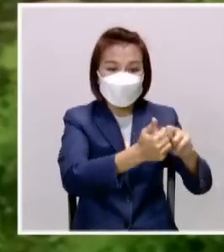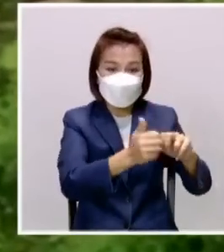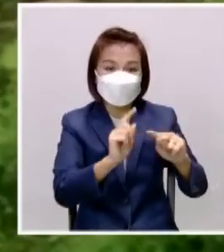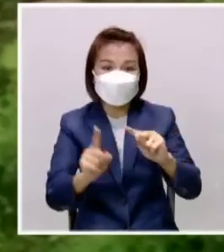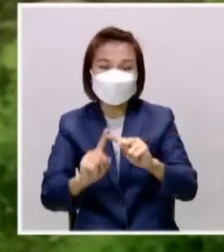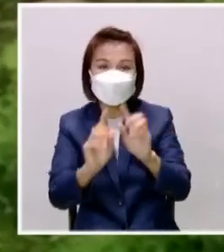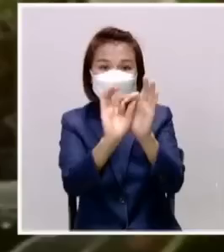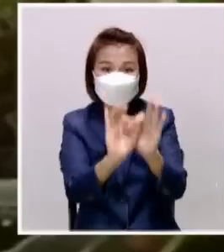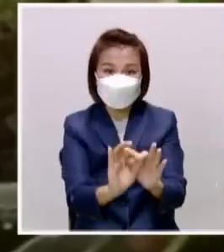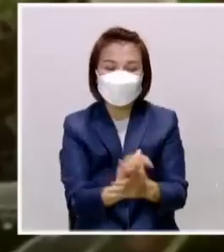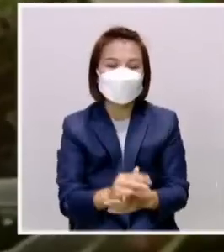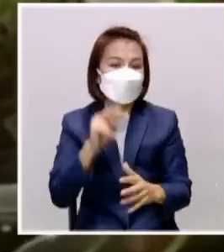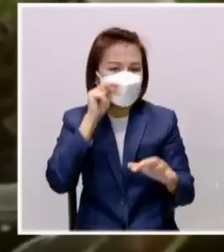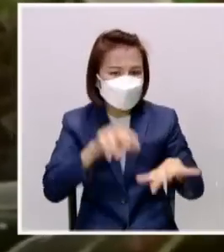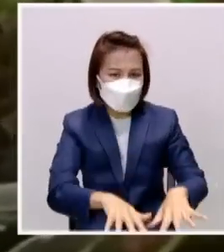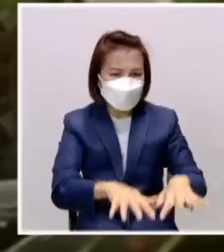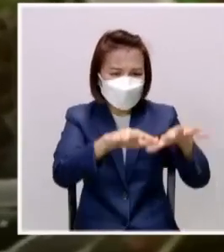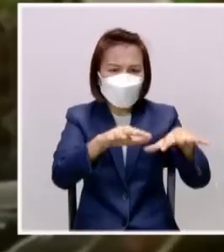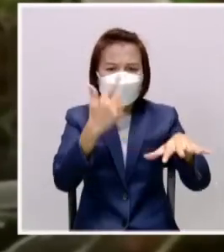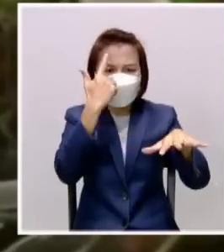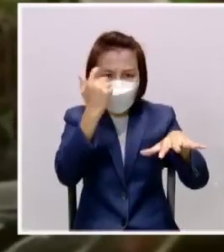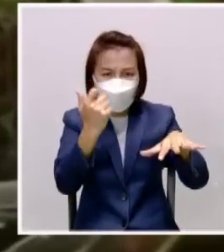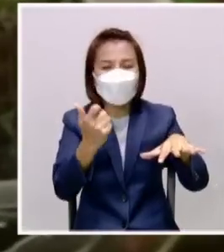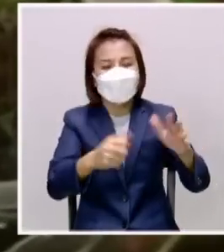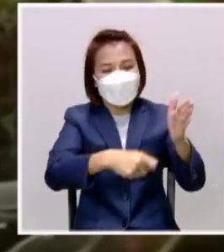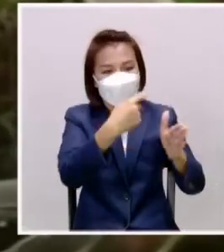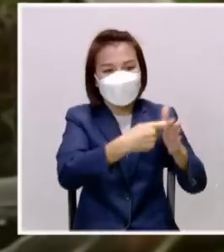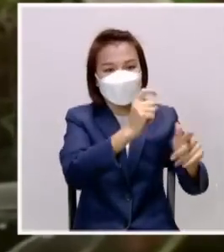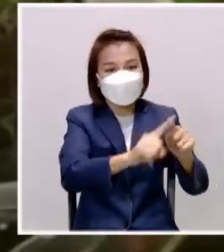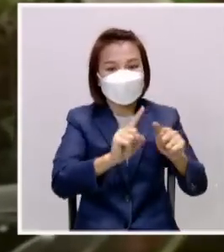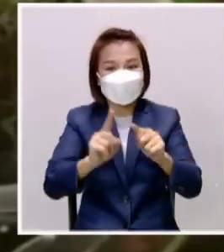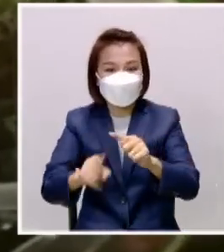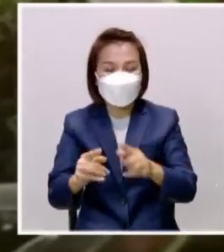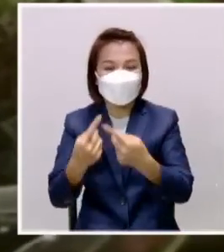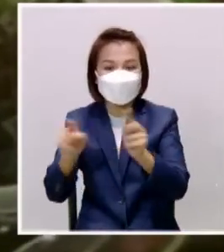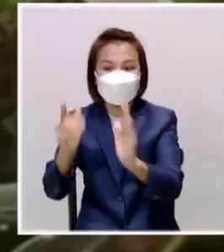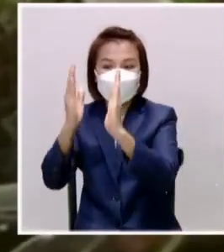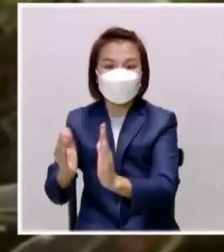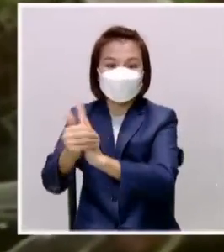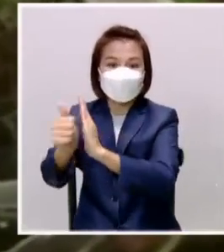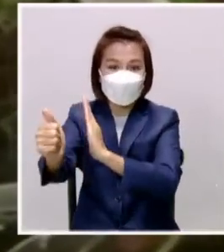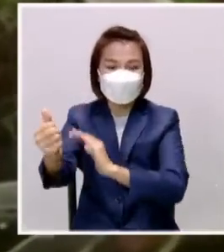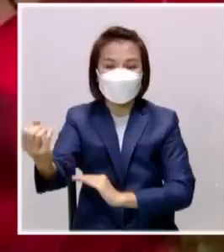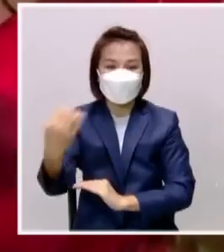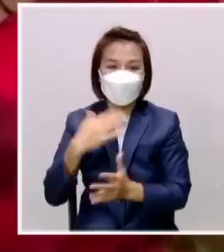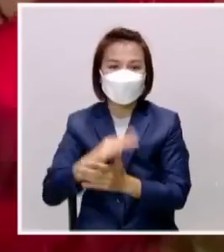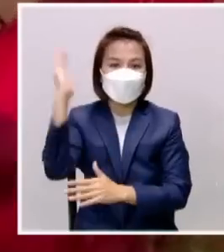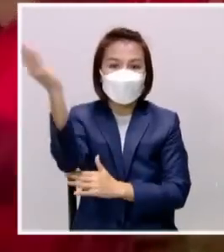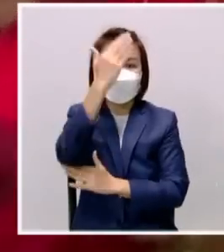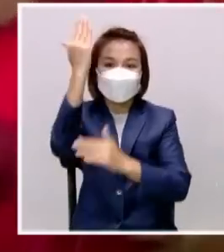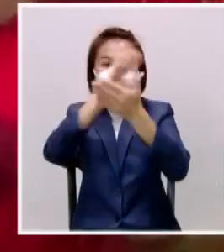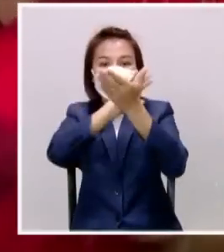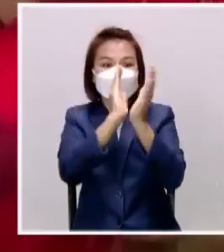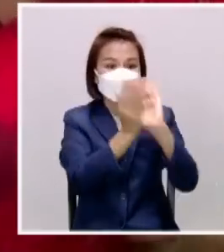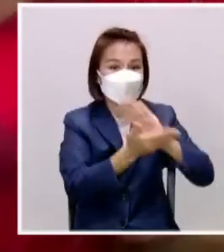น เกิดน้ำท่วมใหญ่ในครั้งนี้นะคะแต่บรรดาผู้เชี่ยวชาญกล่าวว่าการเปลี่ยนแปลงของสภาพภูมิอากาศ